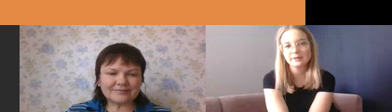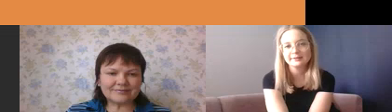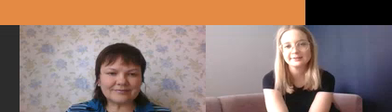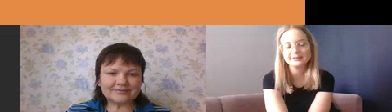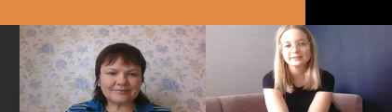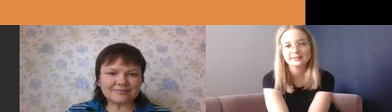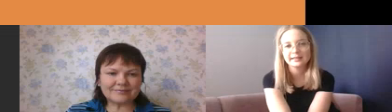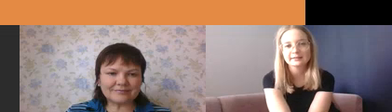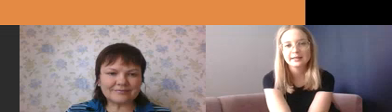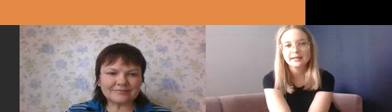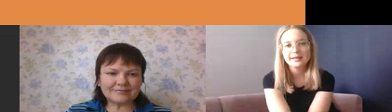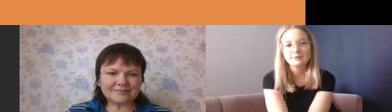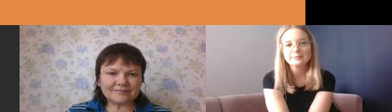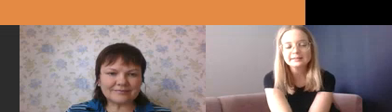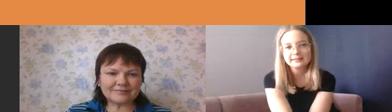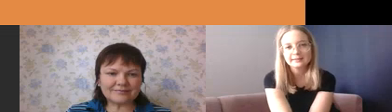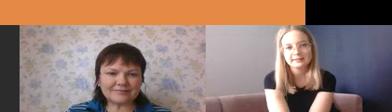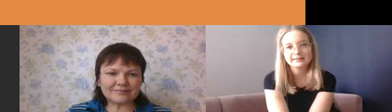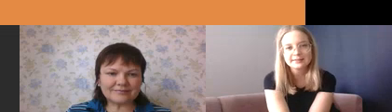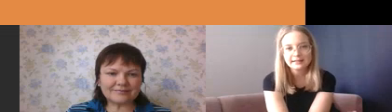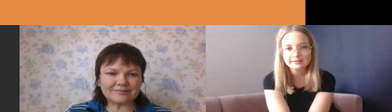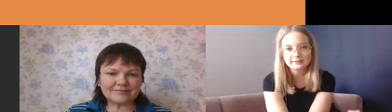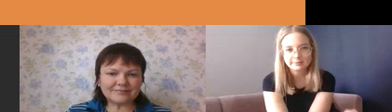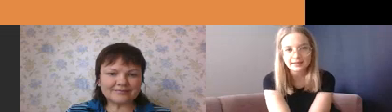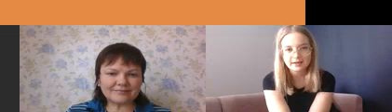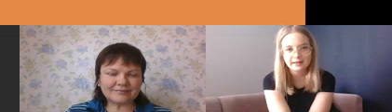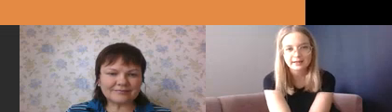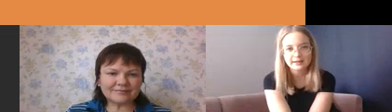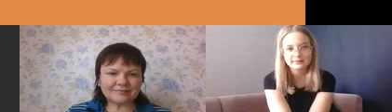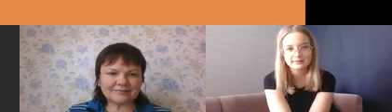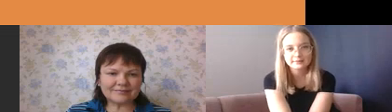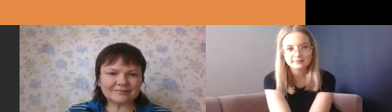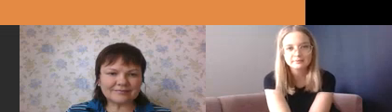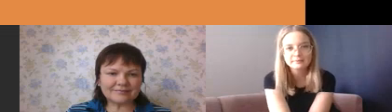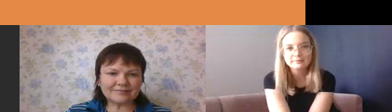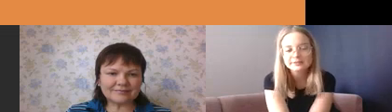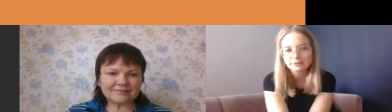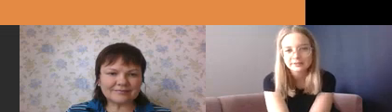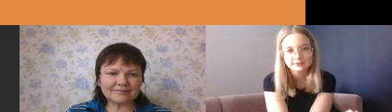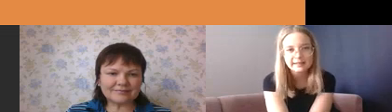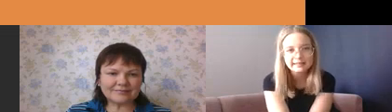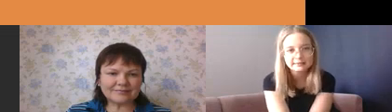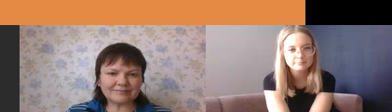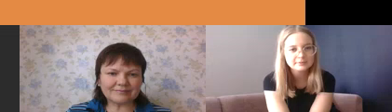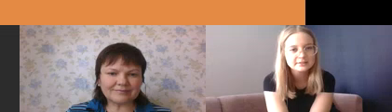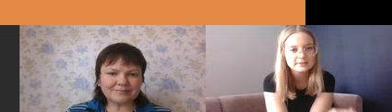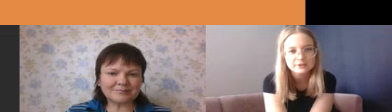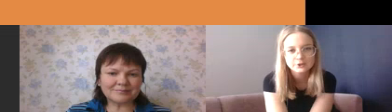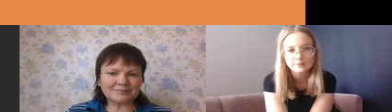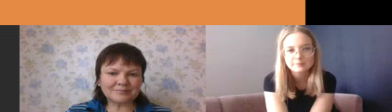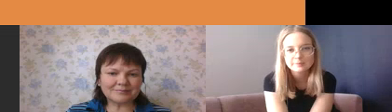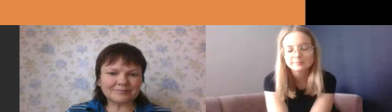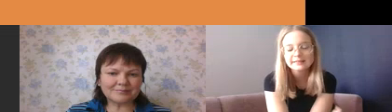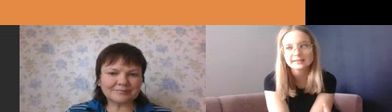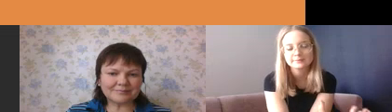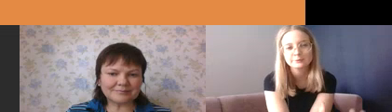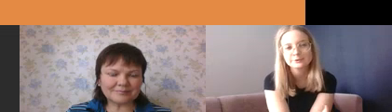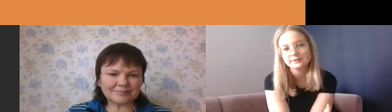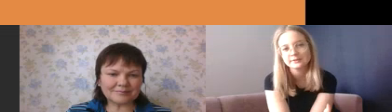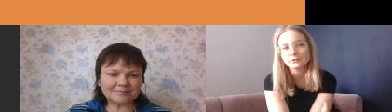nagu üldiselt mõeldakse, ongi see, et ma mõtlen ise enda peale, et mis mulle siis meeldib, mis mulle